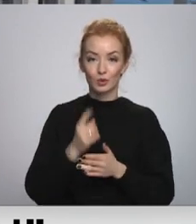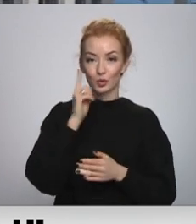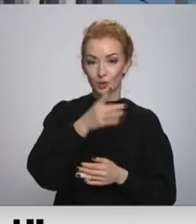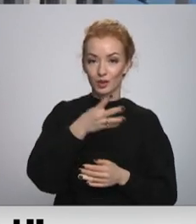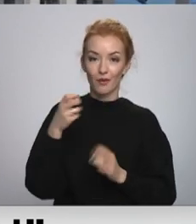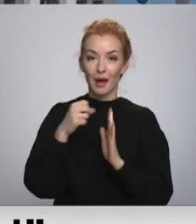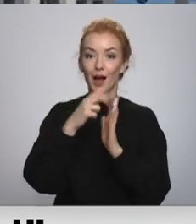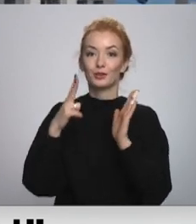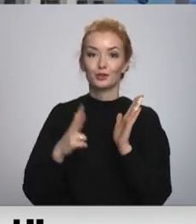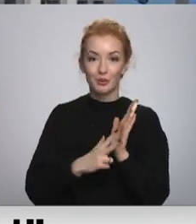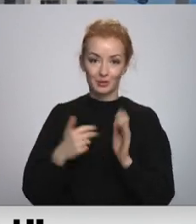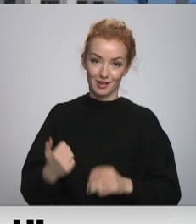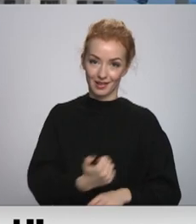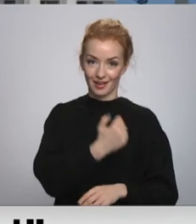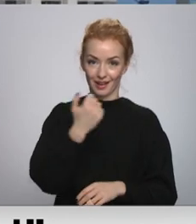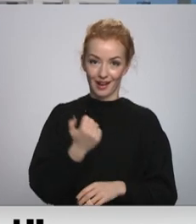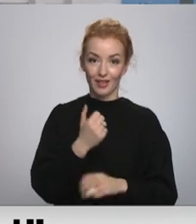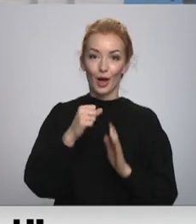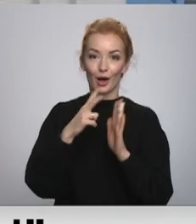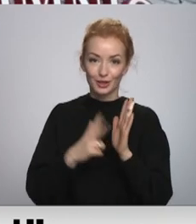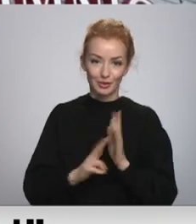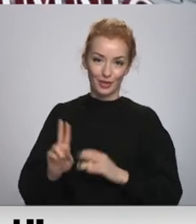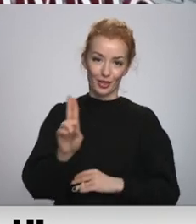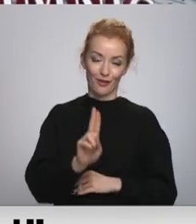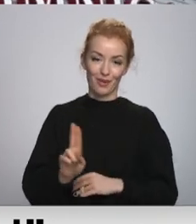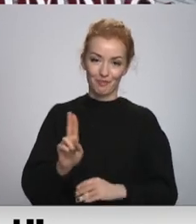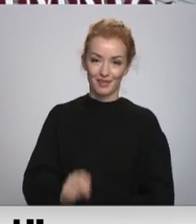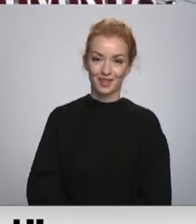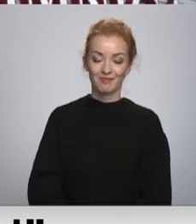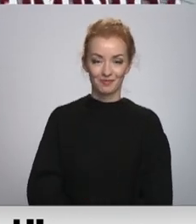1918. Gada 18. Novembrī. Ieva Benefelde, Lans Peršavic,